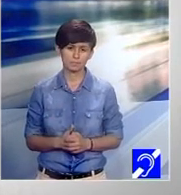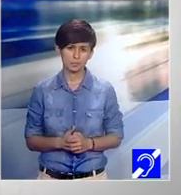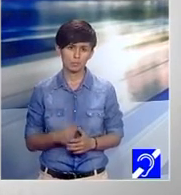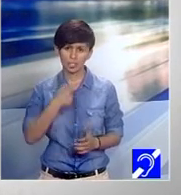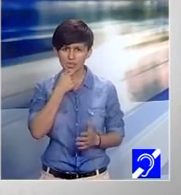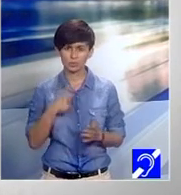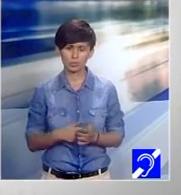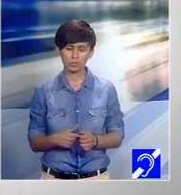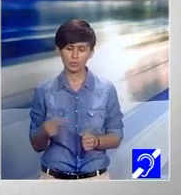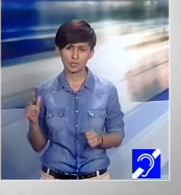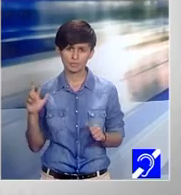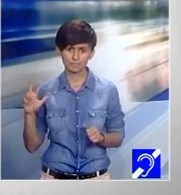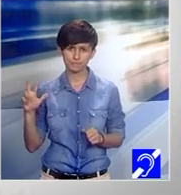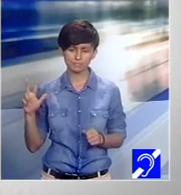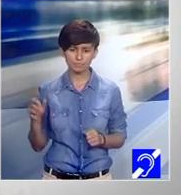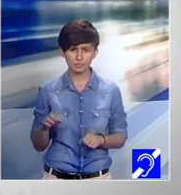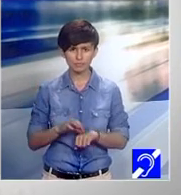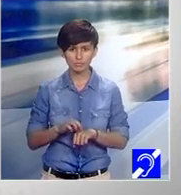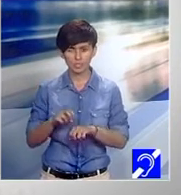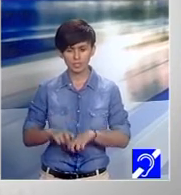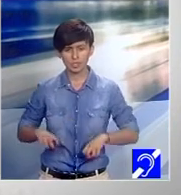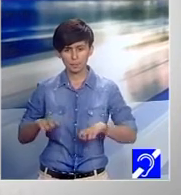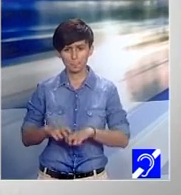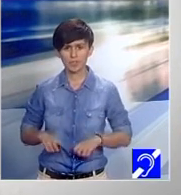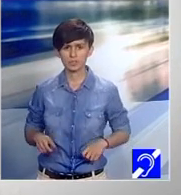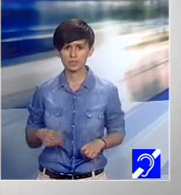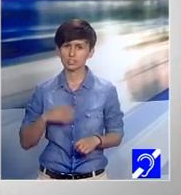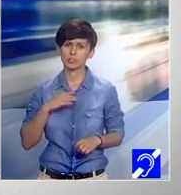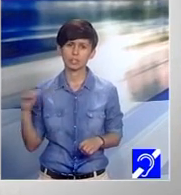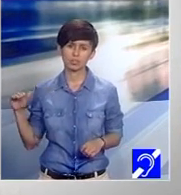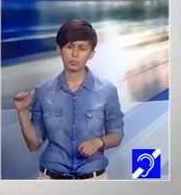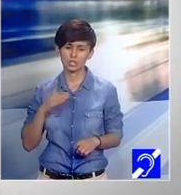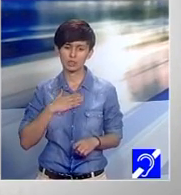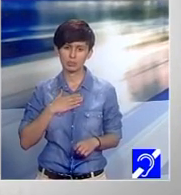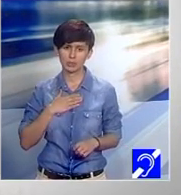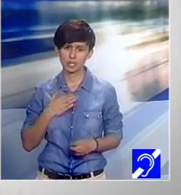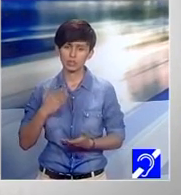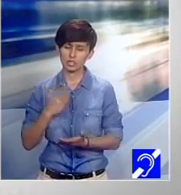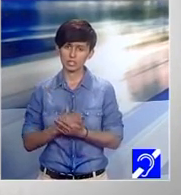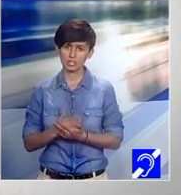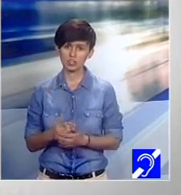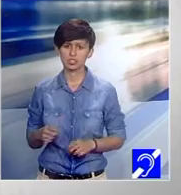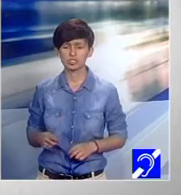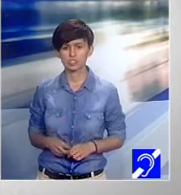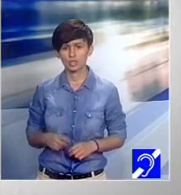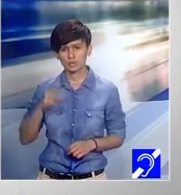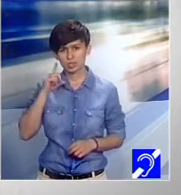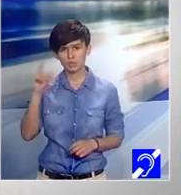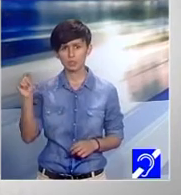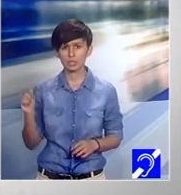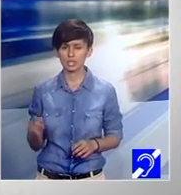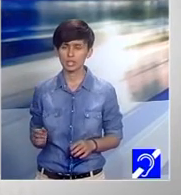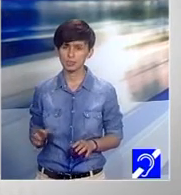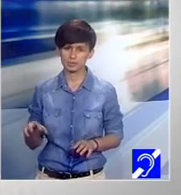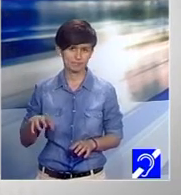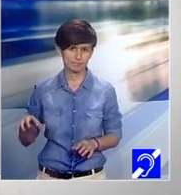2003, când diagnosticul copiilor mei a fost pus fenilcetonurie, alergam peste tot să găsesc o variantă de a-i trata,